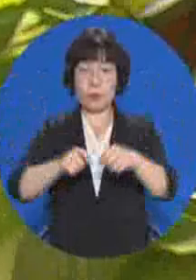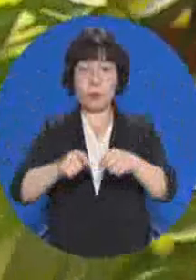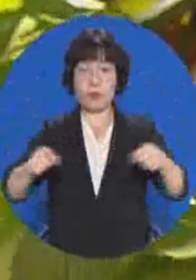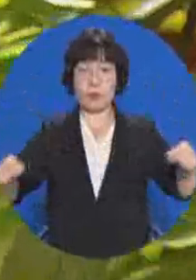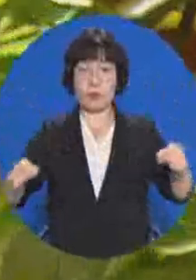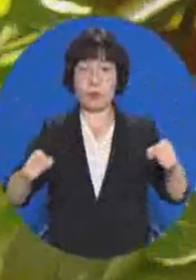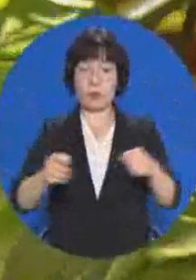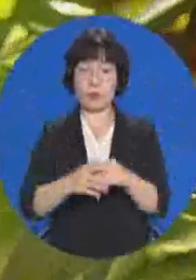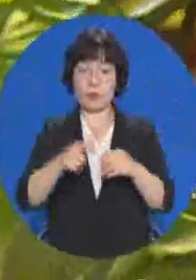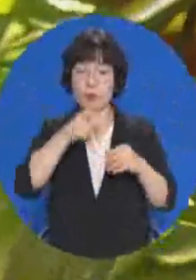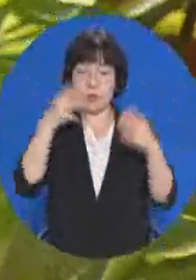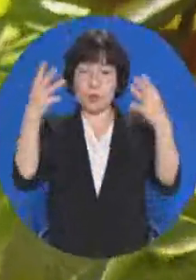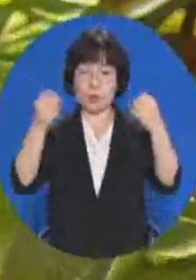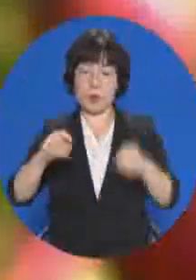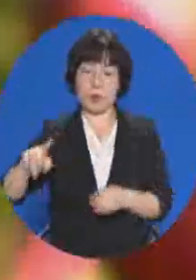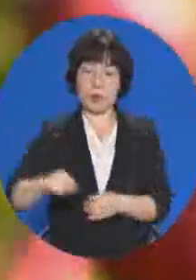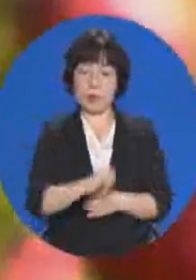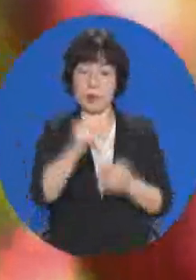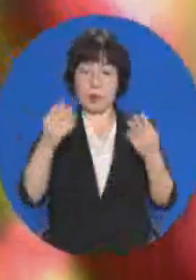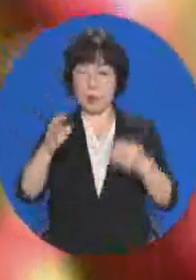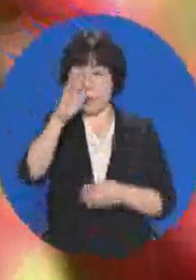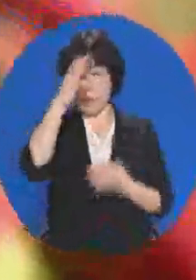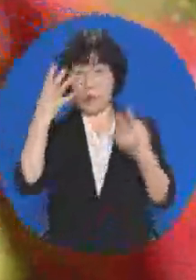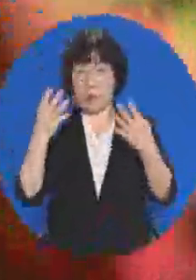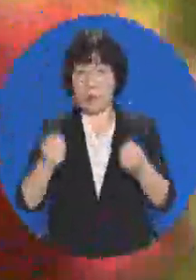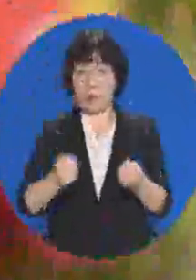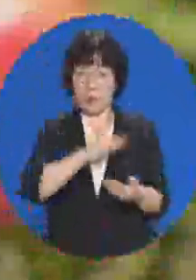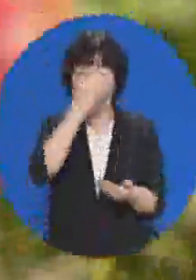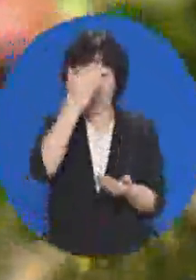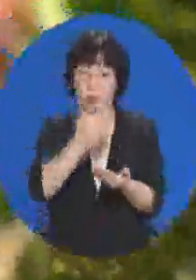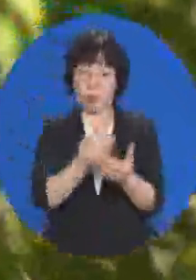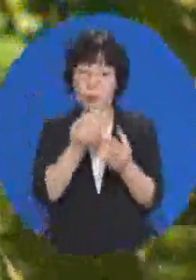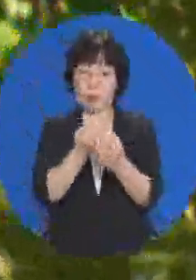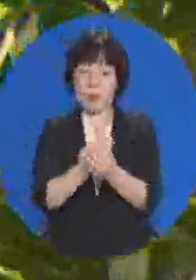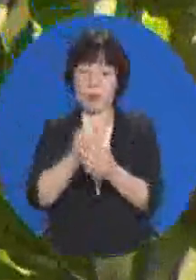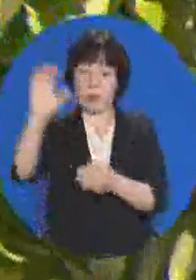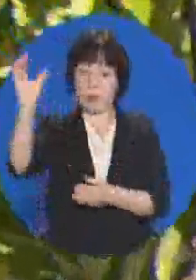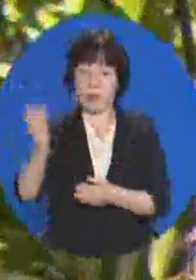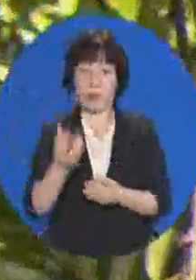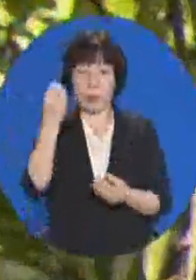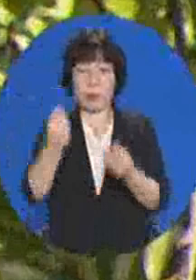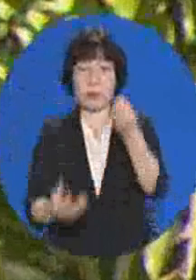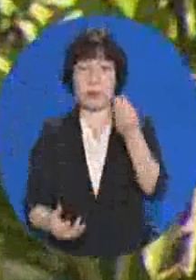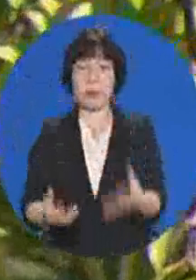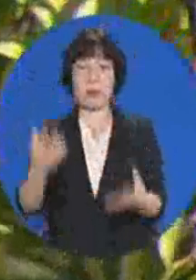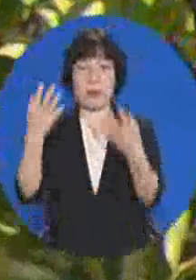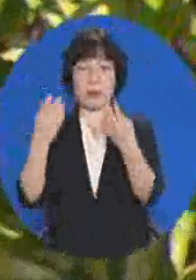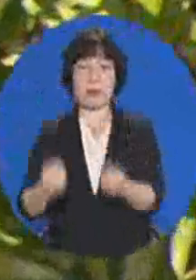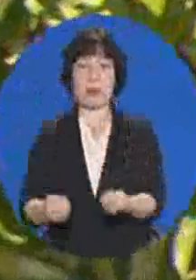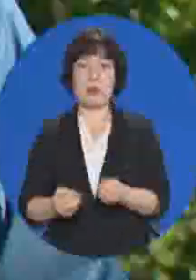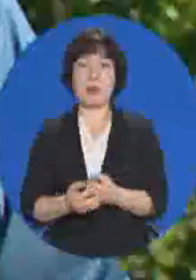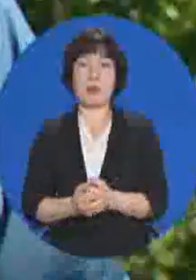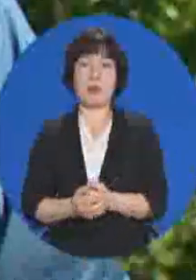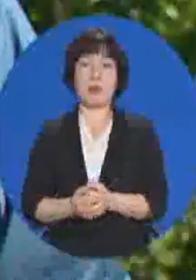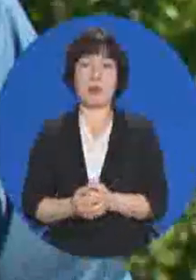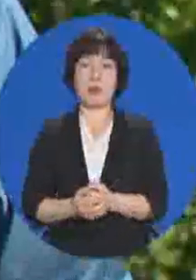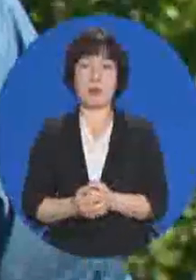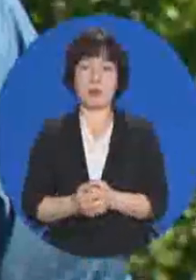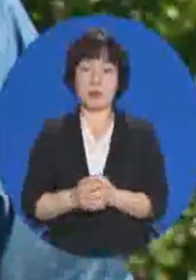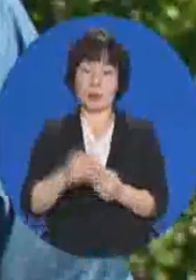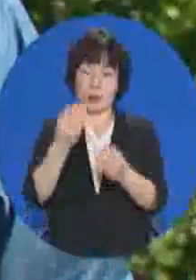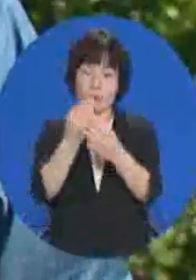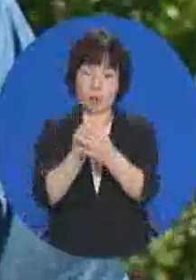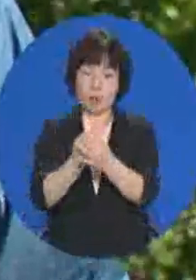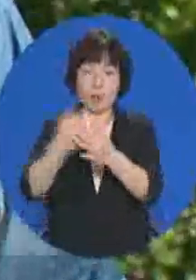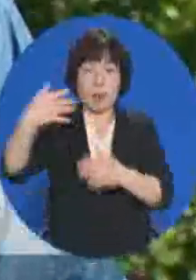인한 수분과다로 병해가 많았고 작과 불량에 태풍에 의한 낙과까지 적지 않았기 때문입니다. 작과가